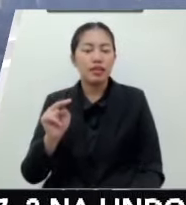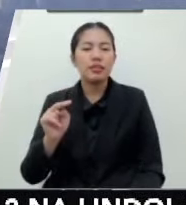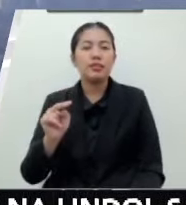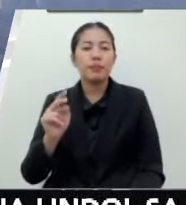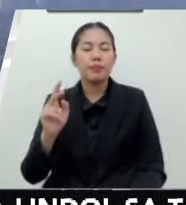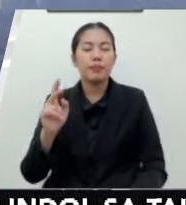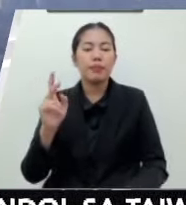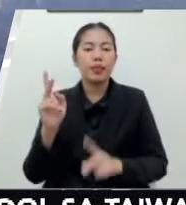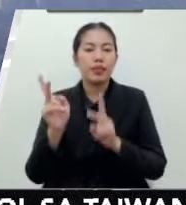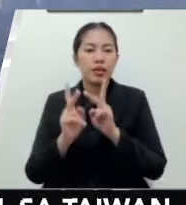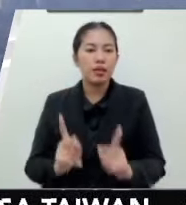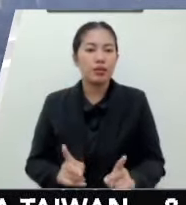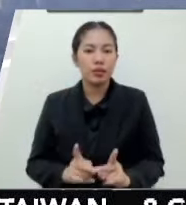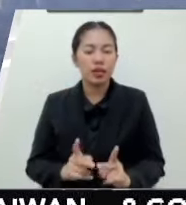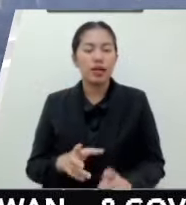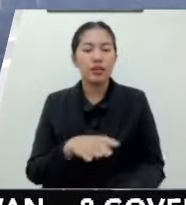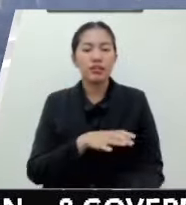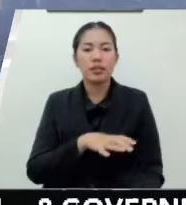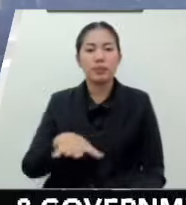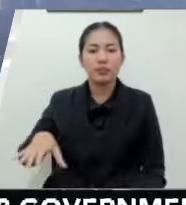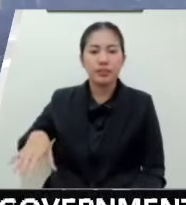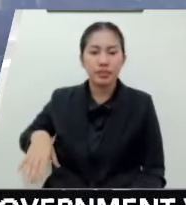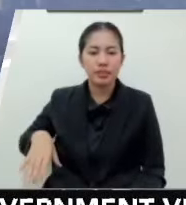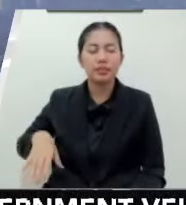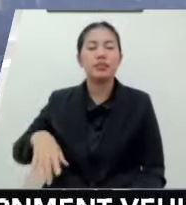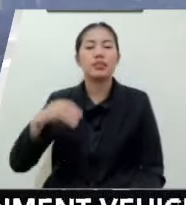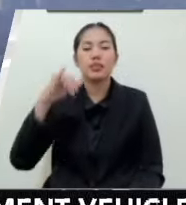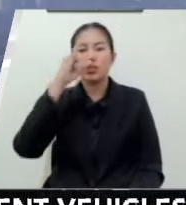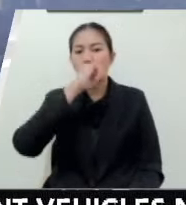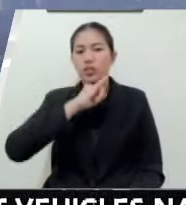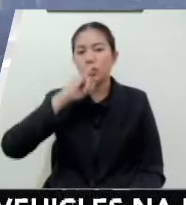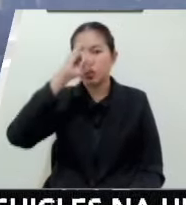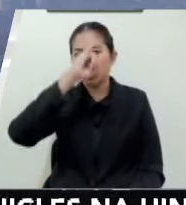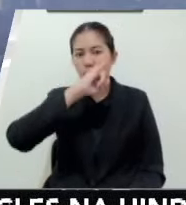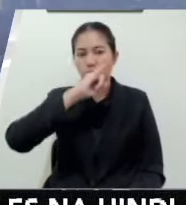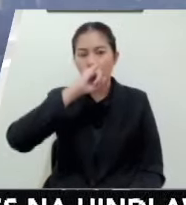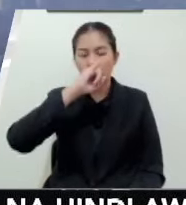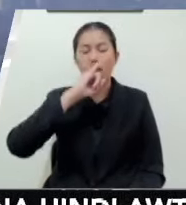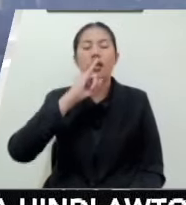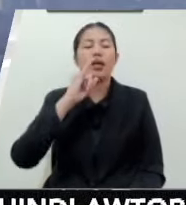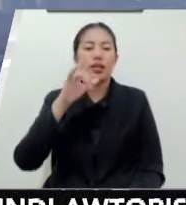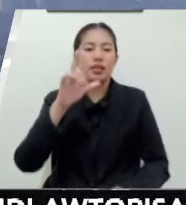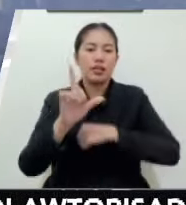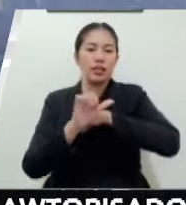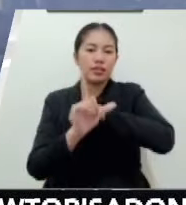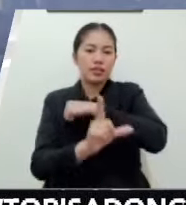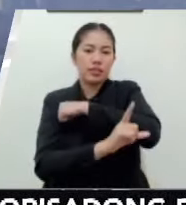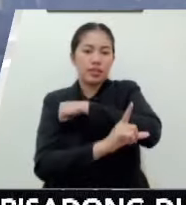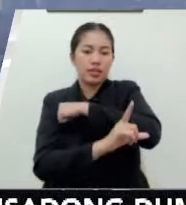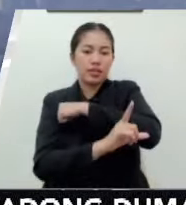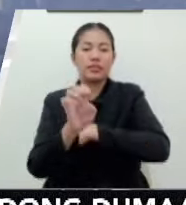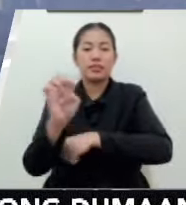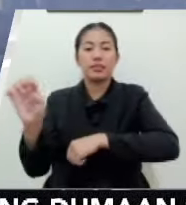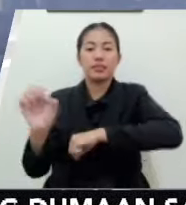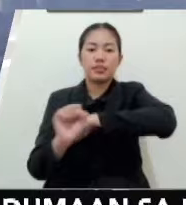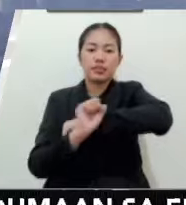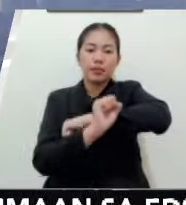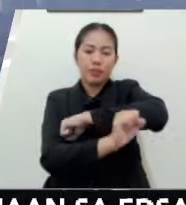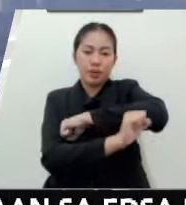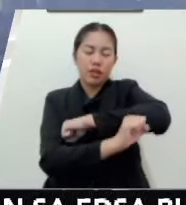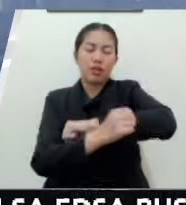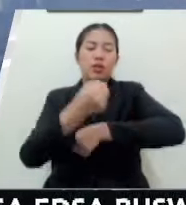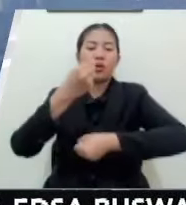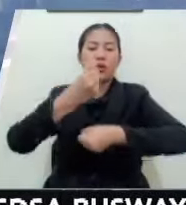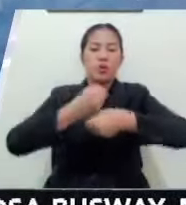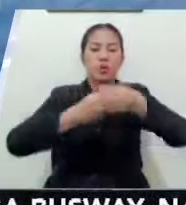Capiz, Iloilo City, Tacloban, Leyte, Giwan, Eastern Samar at sa Cotabato City. Ayon sa PAGASA, patuloy